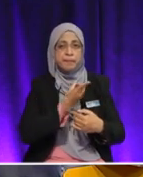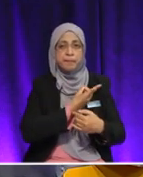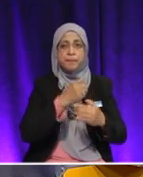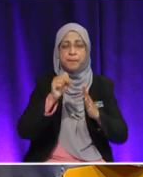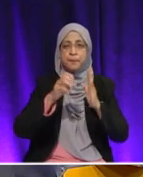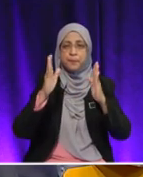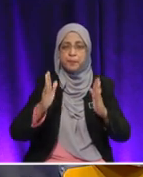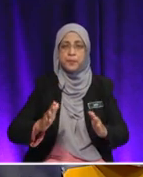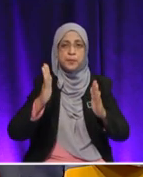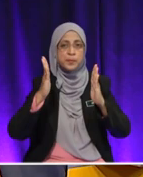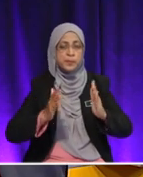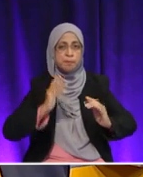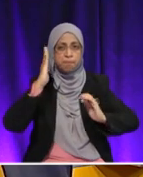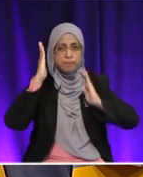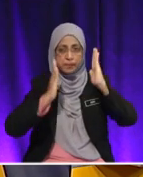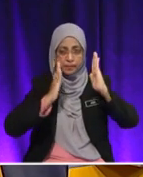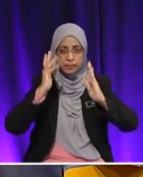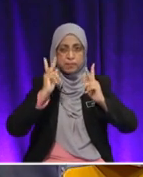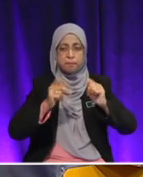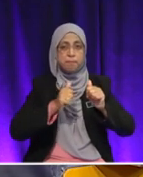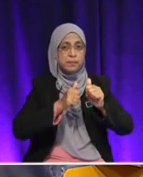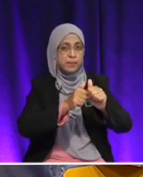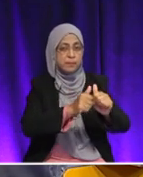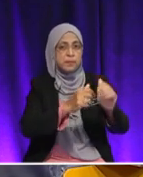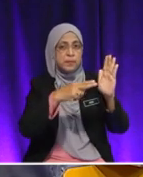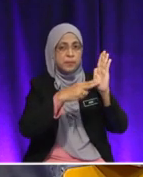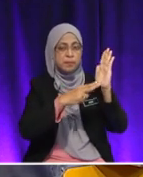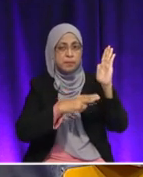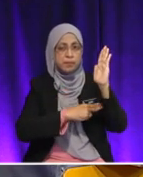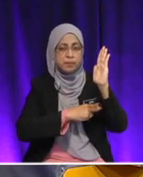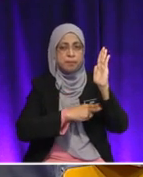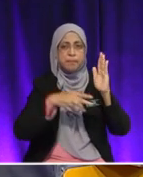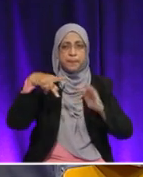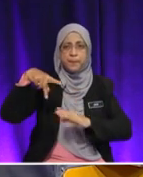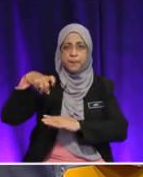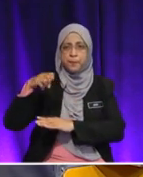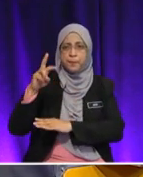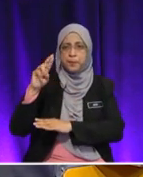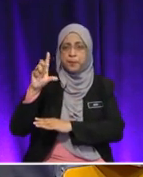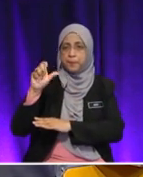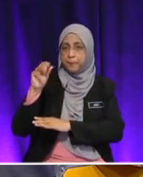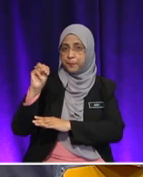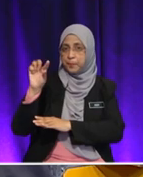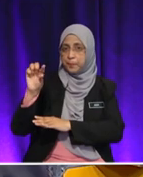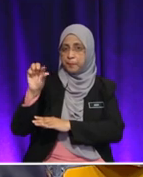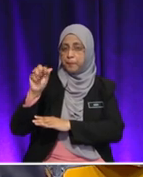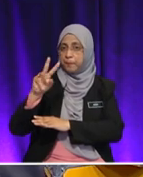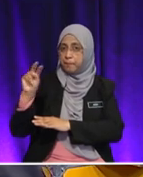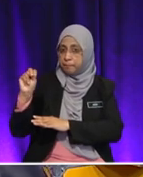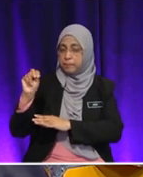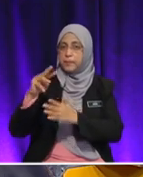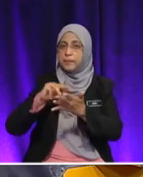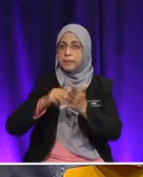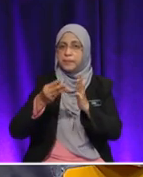mengikut Setiap perkara yang ada dalam perlembagaan di situ kita dapat menentukan sikap cinta akan